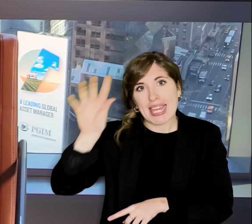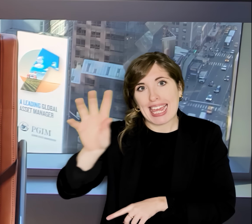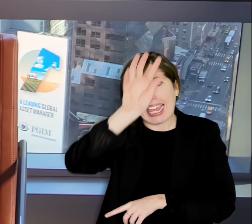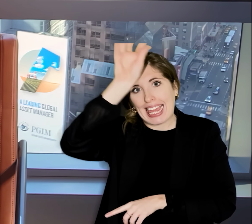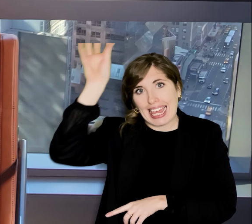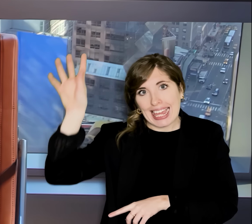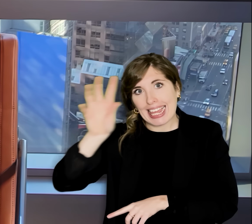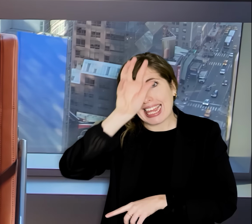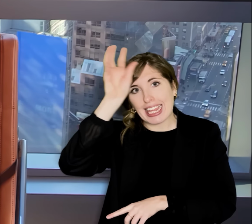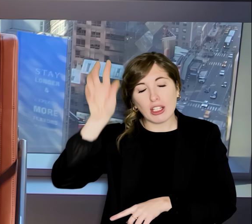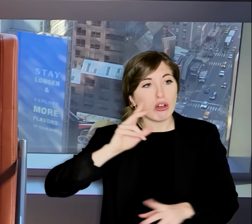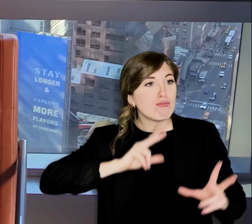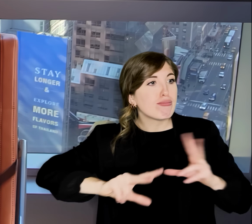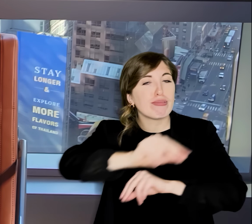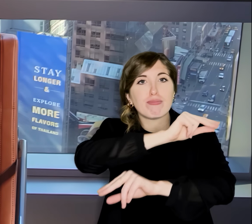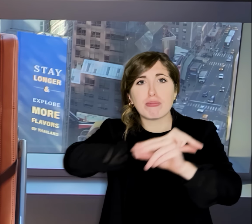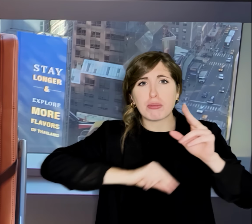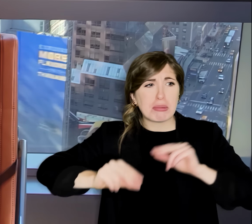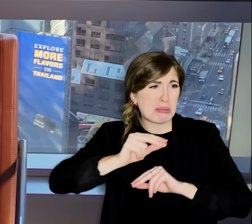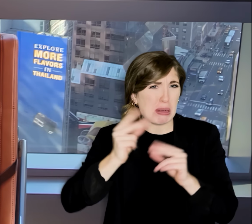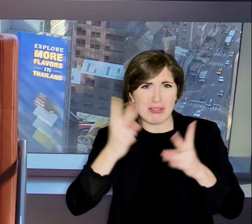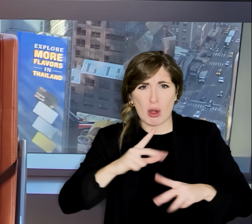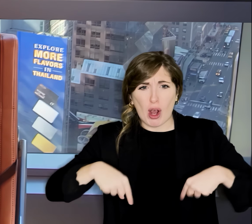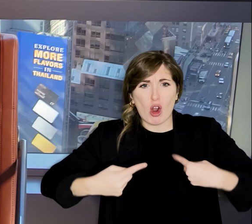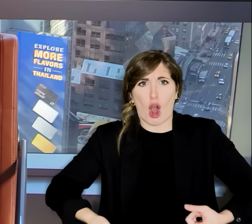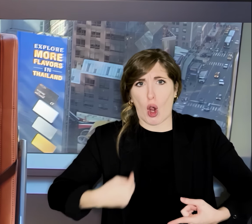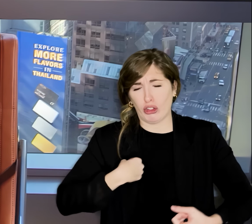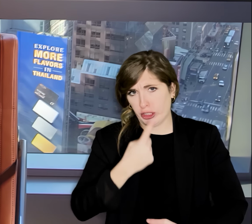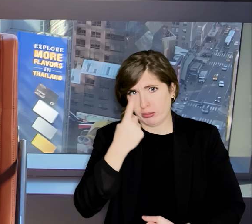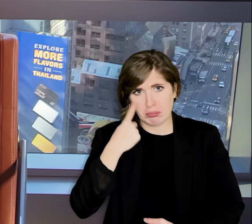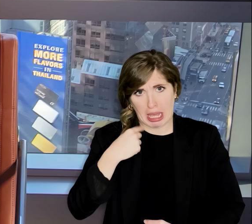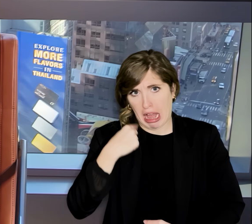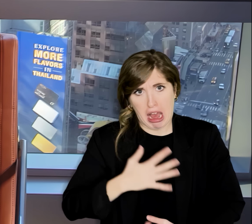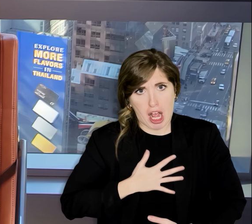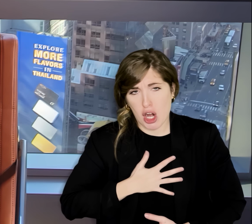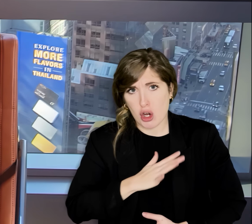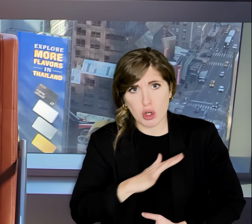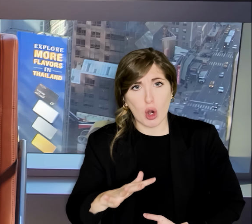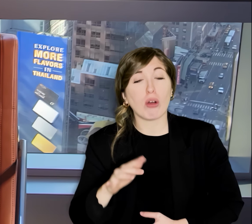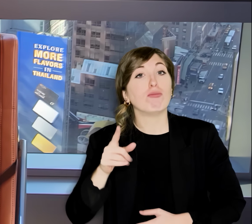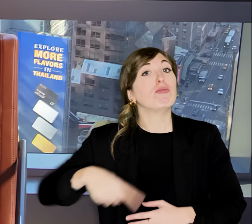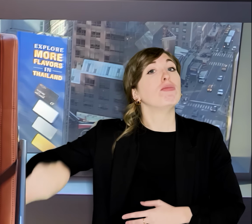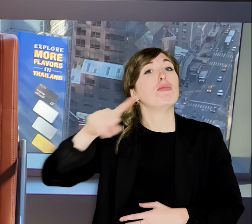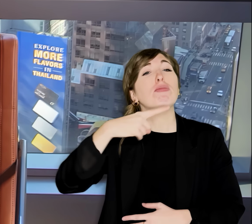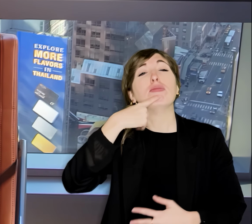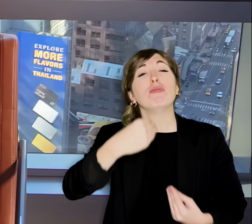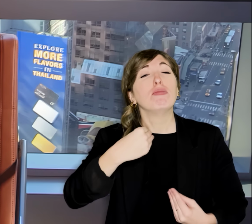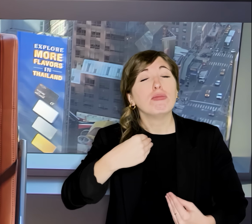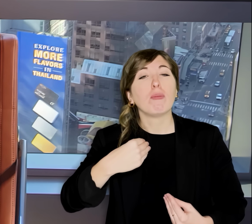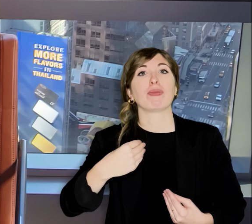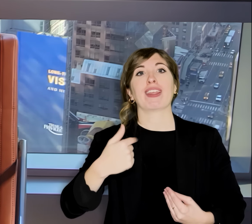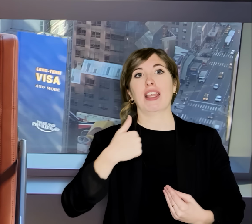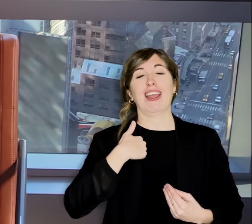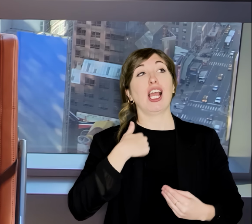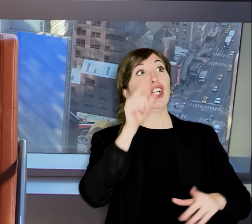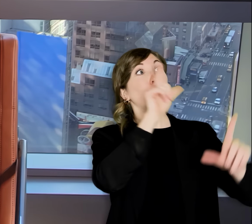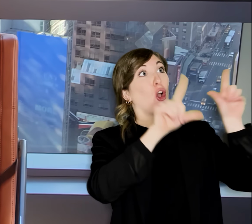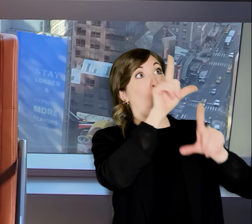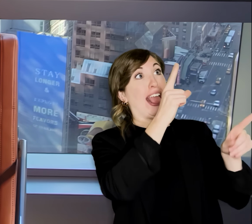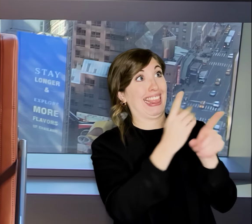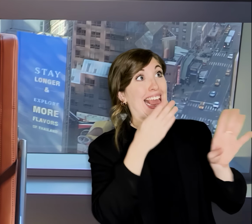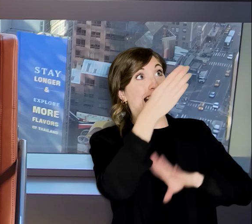veramente che fa ancora ancora oggi fa piangere ho fatto qualche lampada per preparare la pelle l'esposizione